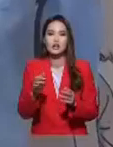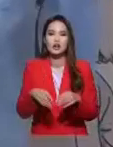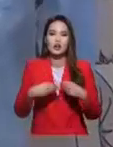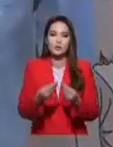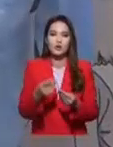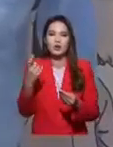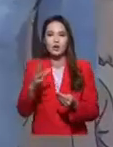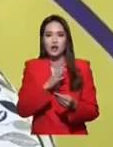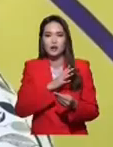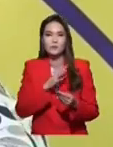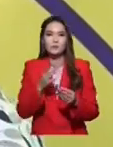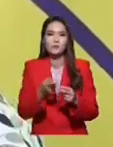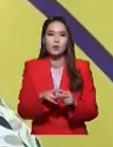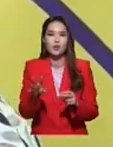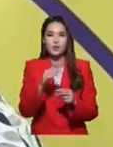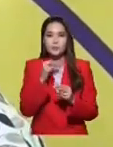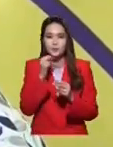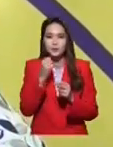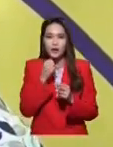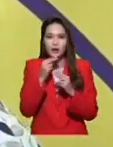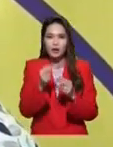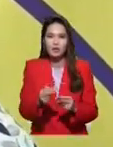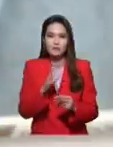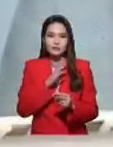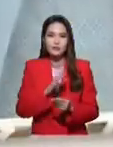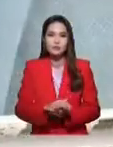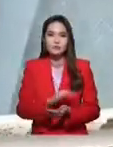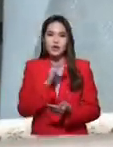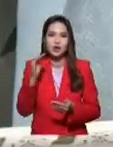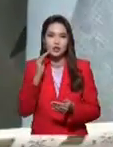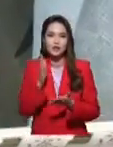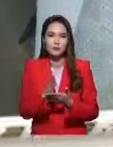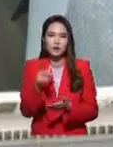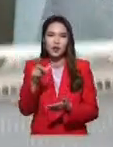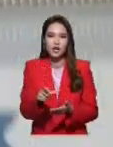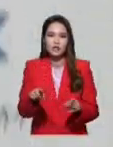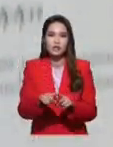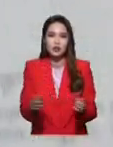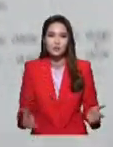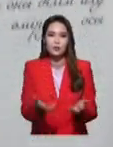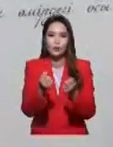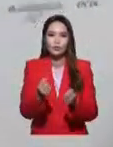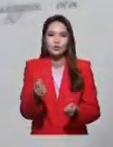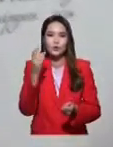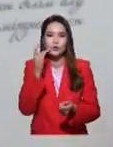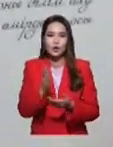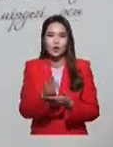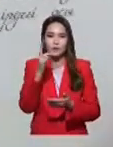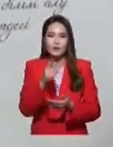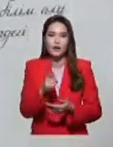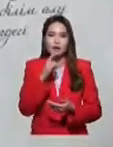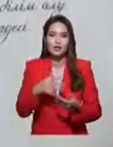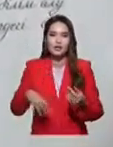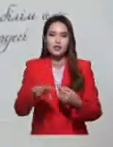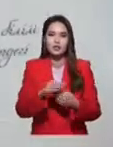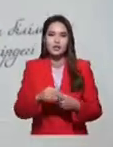жанұя өз ризашылықтарын білдірді. Бізде өстіп көпбалалы ана 20-шы азамат ретінде қолдап, қуаттап отырған бүкіл қазақстандықтарға тілеп